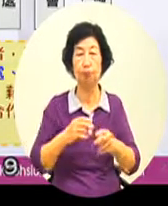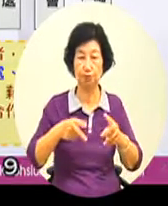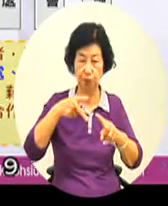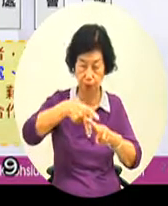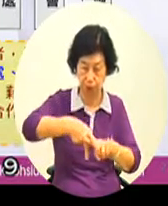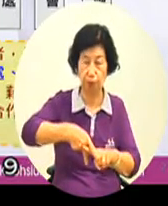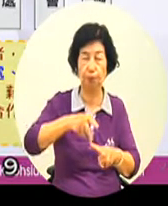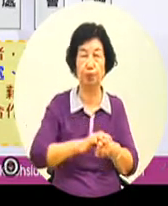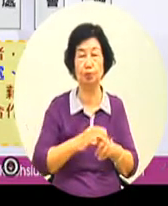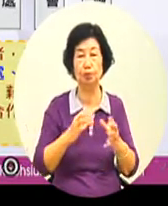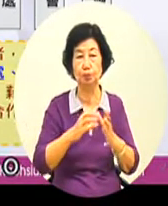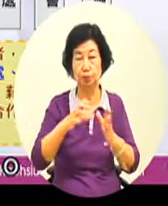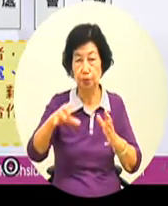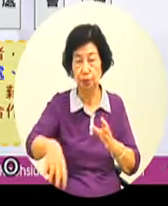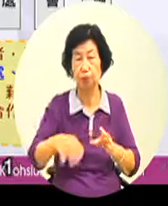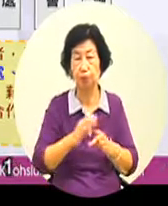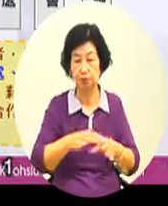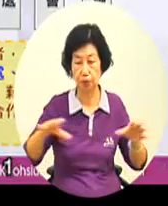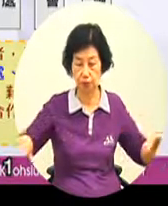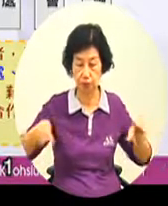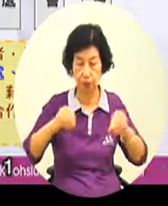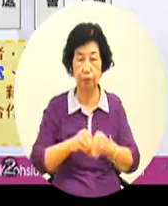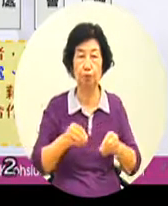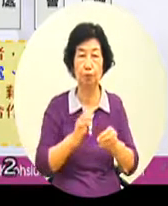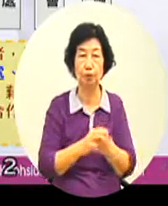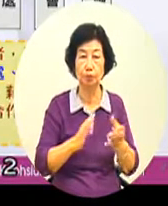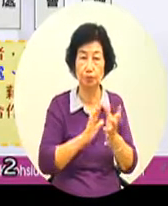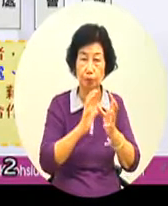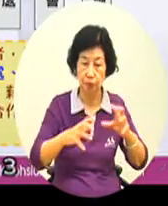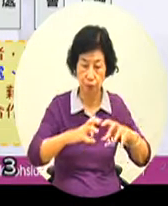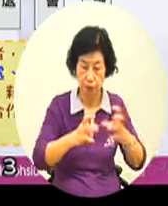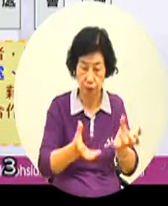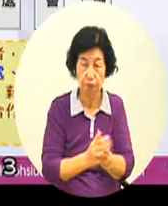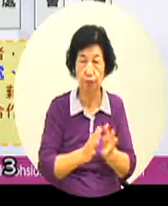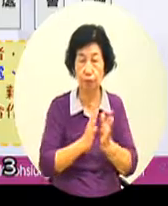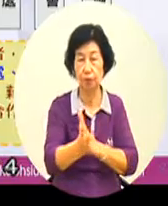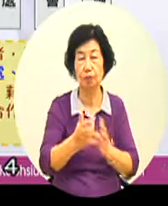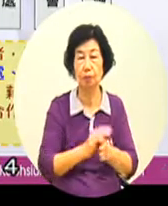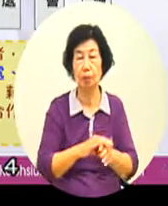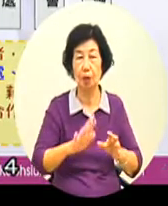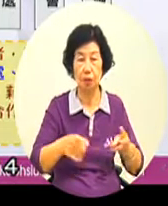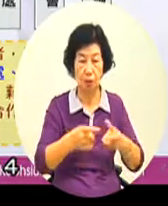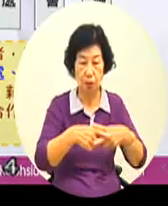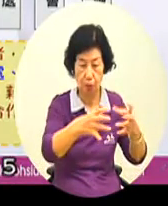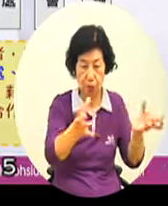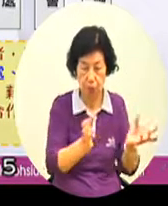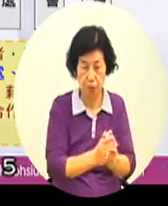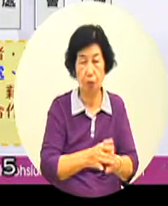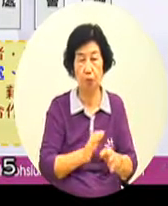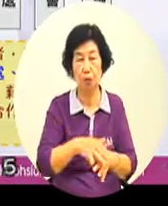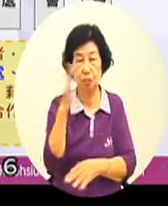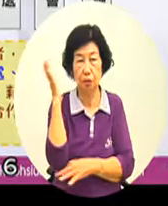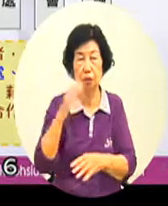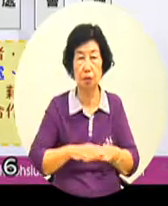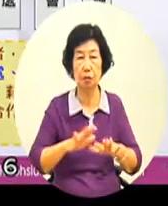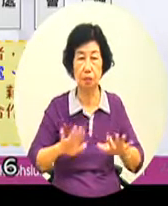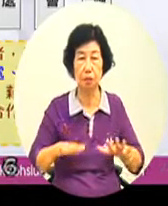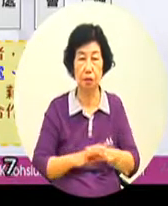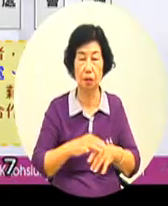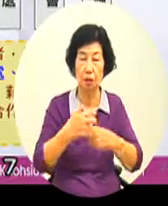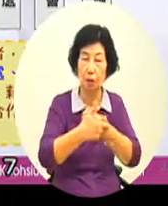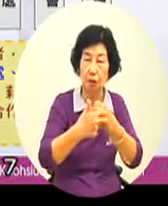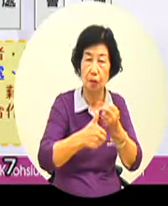合合作的一个团队。那长照长期照顾推动小组在本市府是由卫生局来组